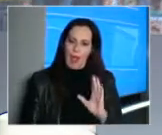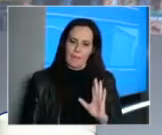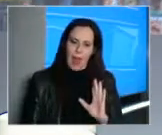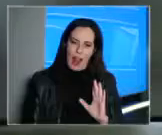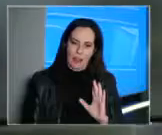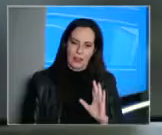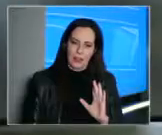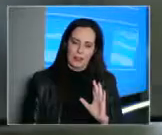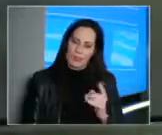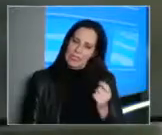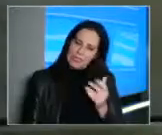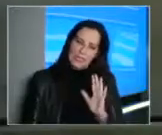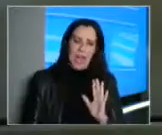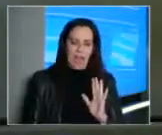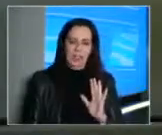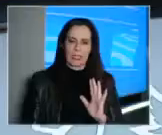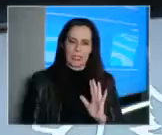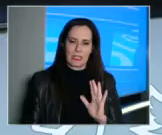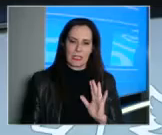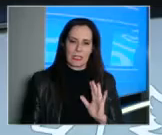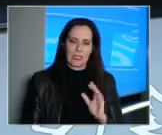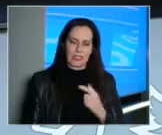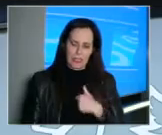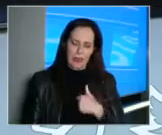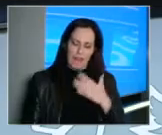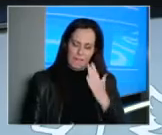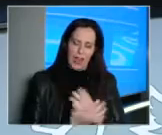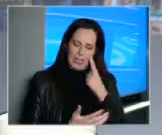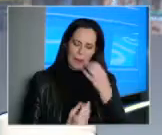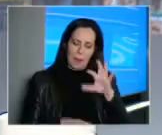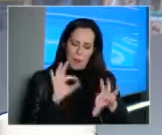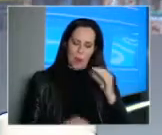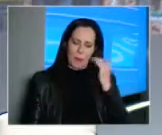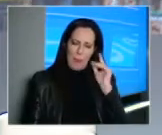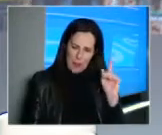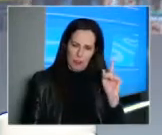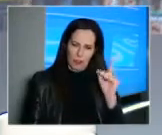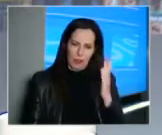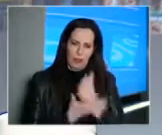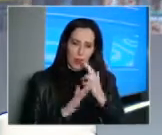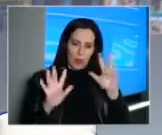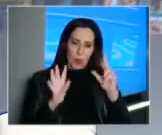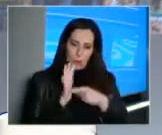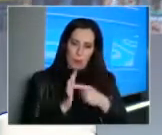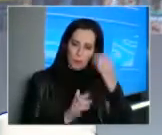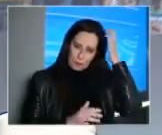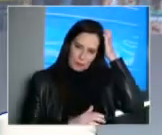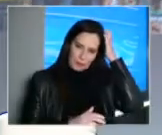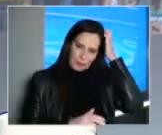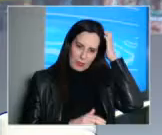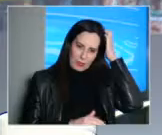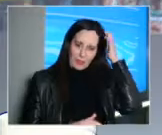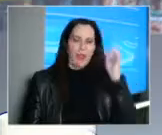אבל קצת ככה, אני כיסיתי לא מעט מערכות בחירות לנשיאות, לדעתי 8 במספר כבר, חלק